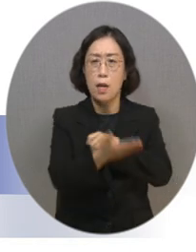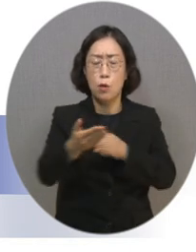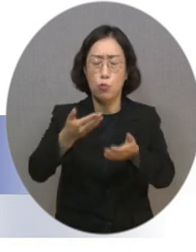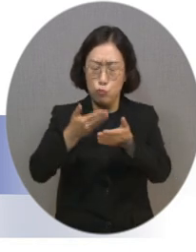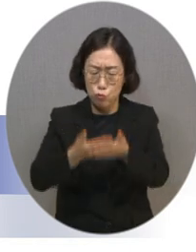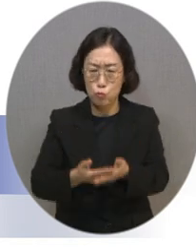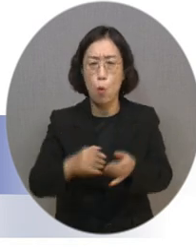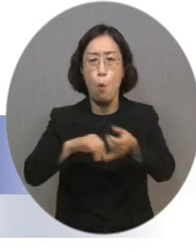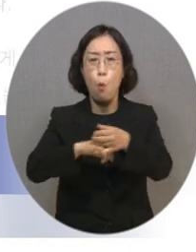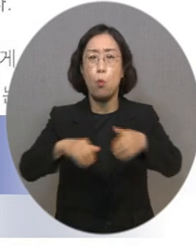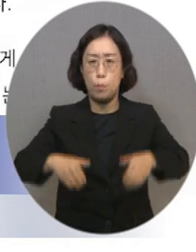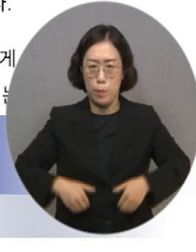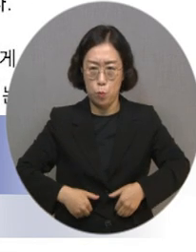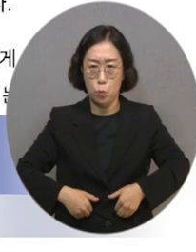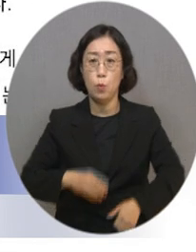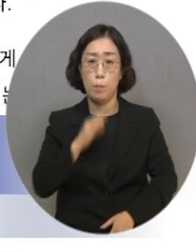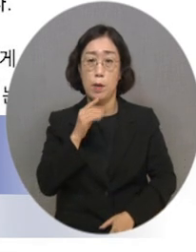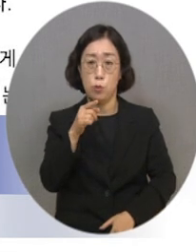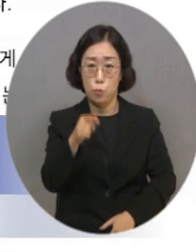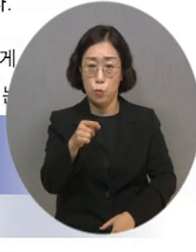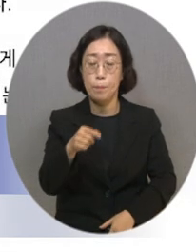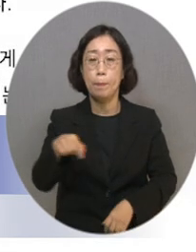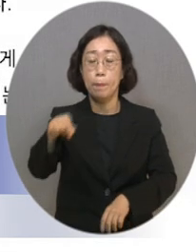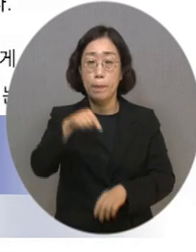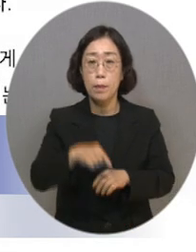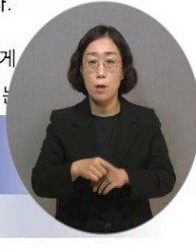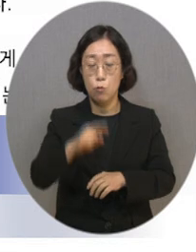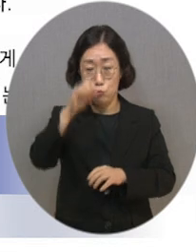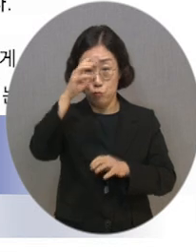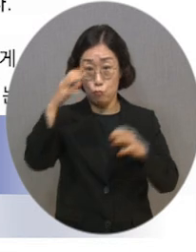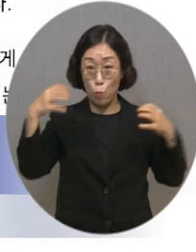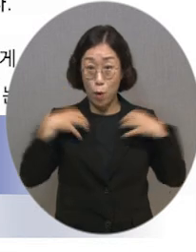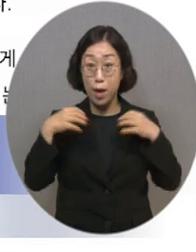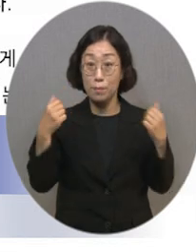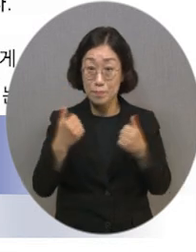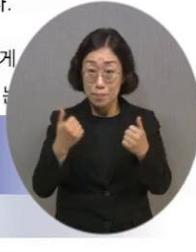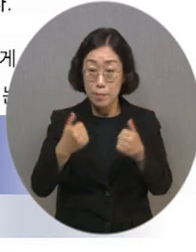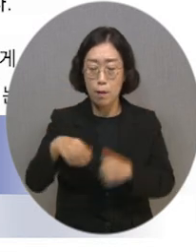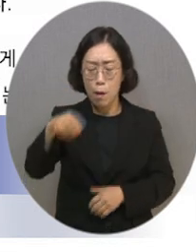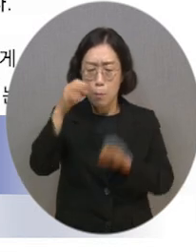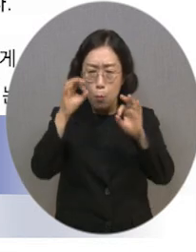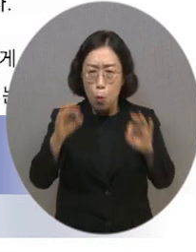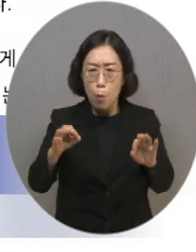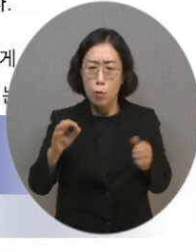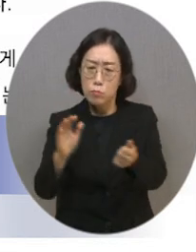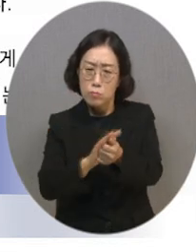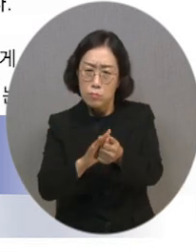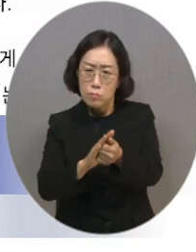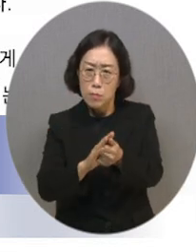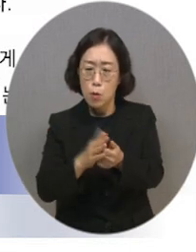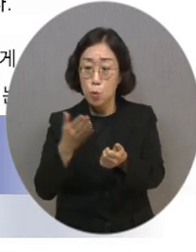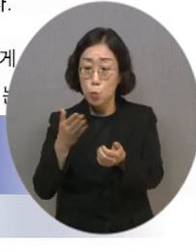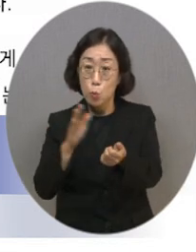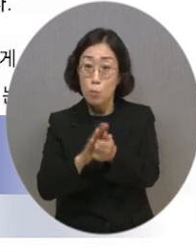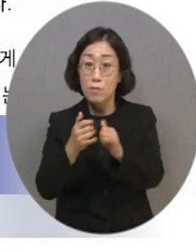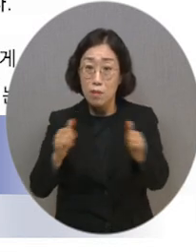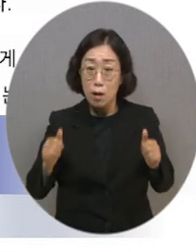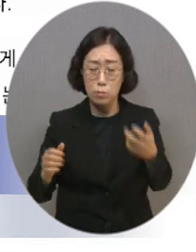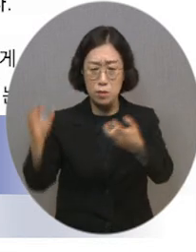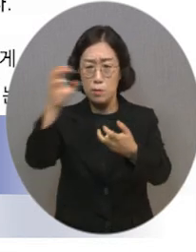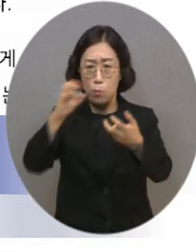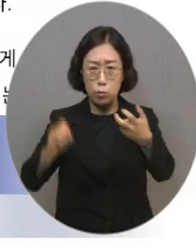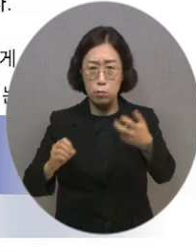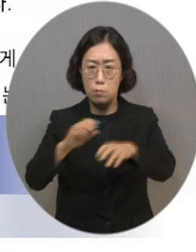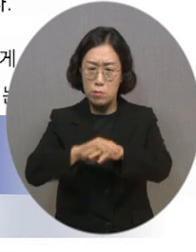있다는 점입니다 한편이 국감 는 재산관리 지원 서비스 지원 인의 70% 충분한